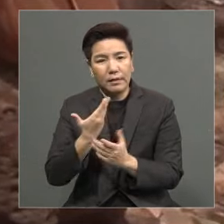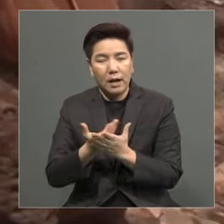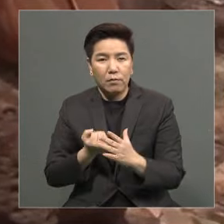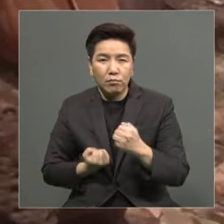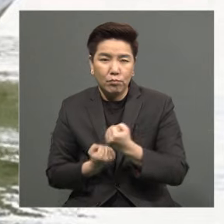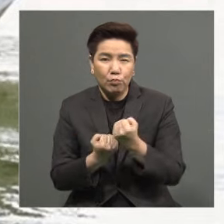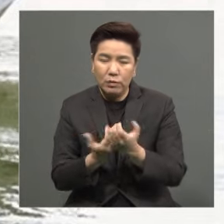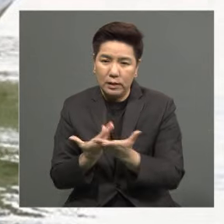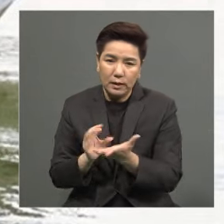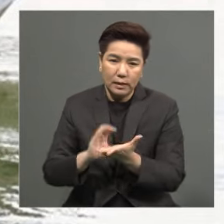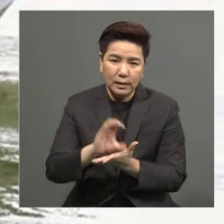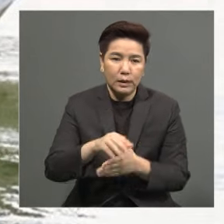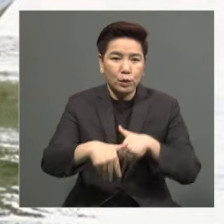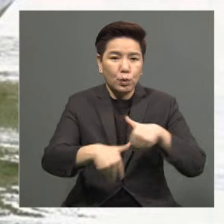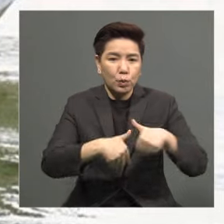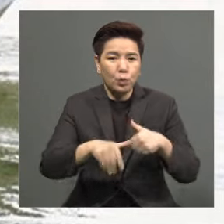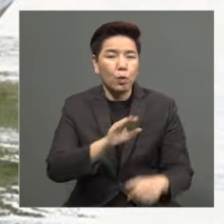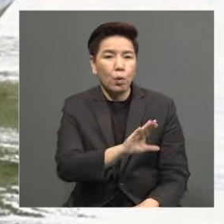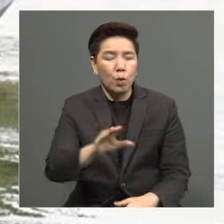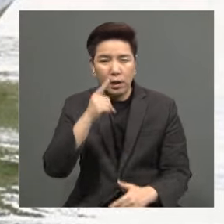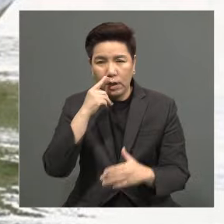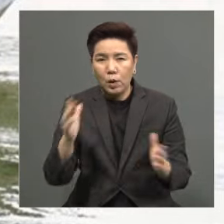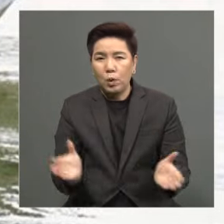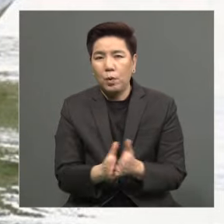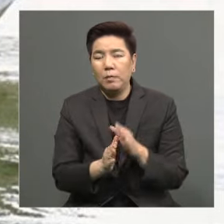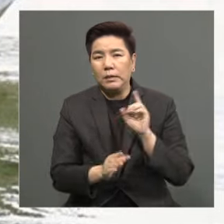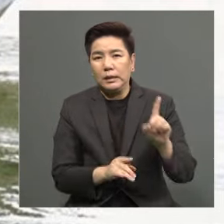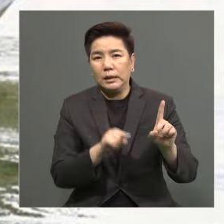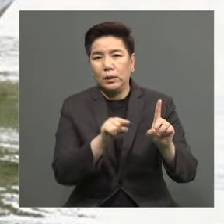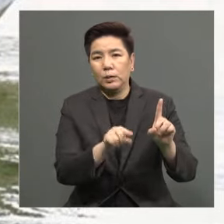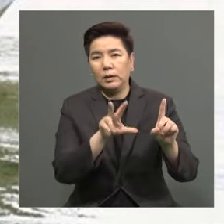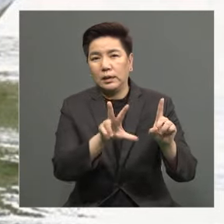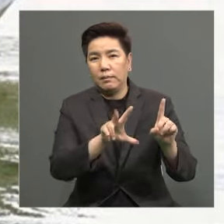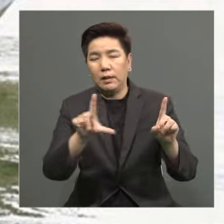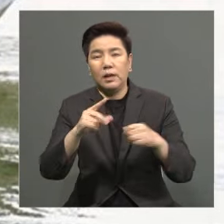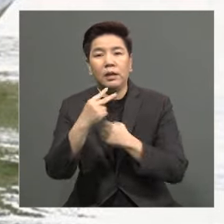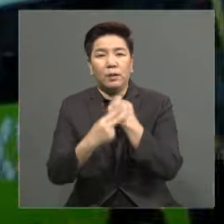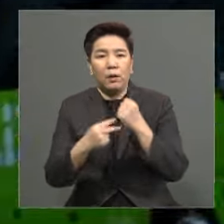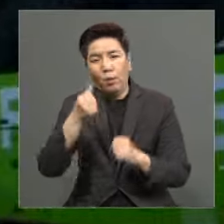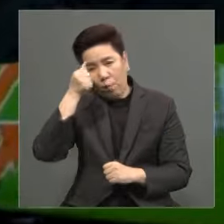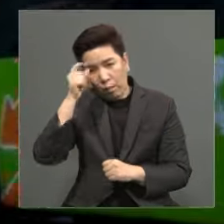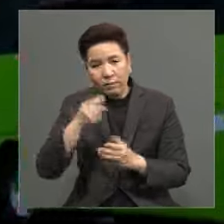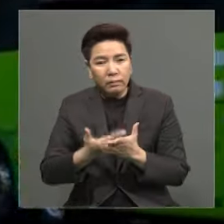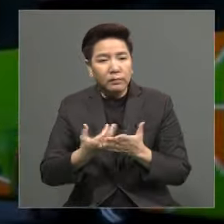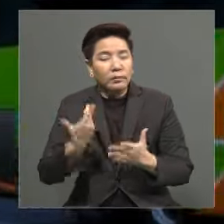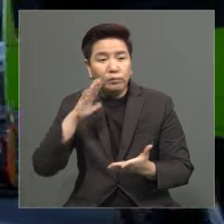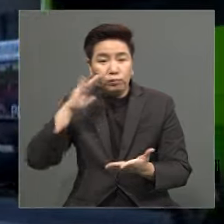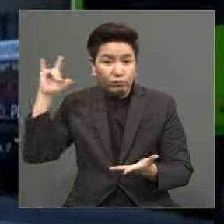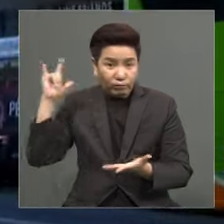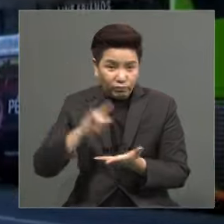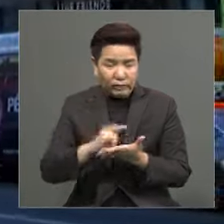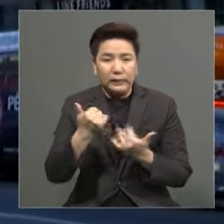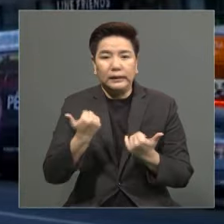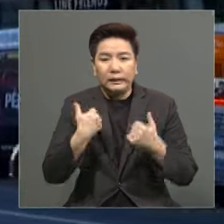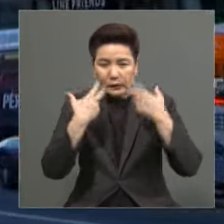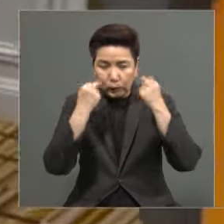เม็ดเงินเข้าสู่เศรษฐกิจท้องถิ่นโดยเฉลี่ยเนี่ยประมาณ 1.3ล้านดอลลาร์สหรัฐต่อวันค่ะครับโอกาสนี้ครับนายกรัฐมนตรี